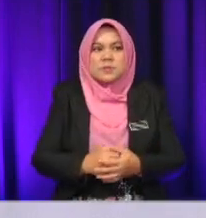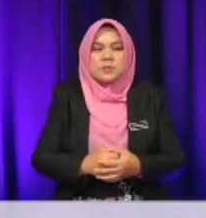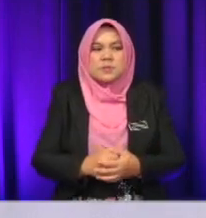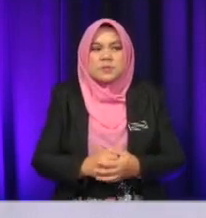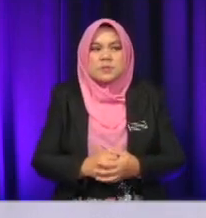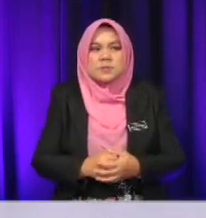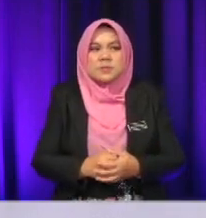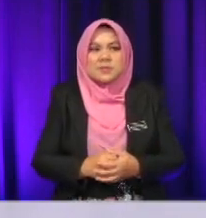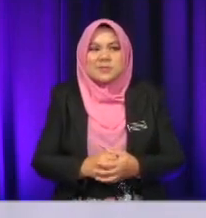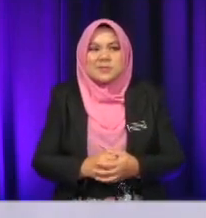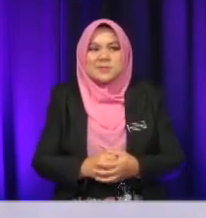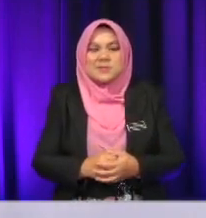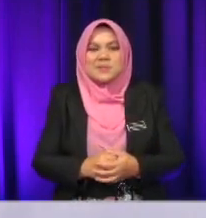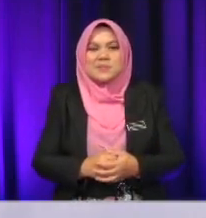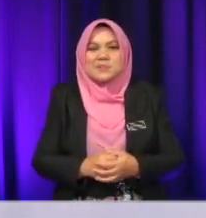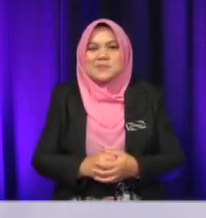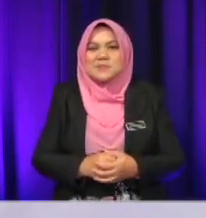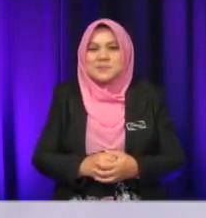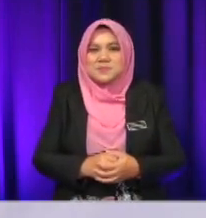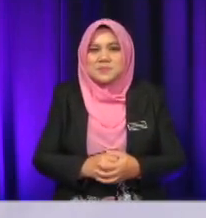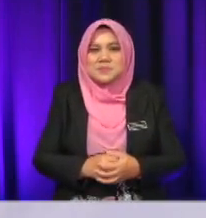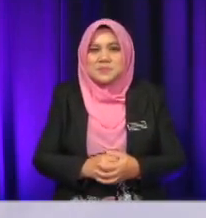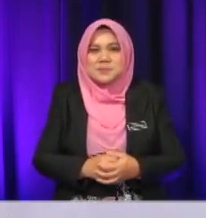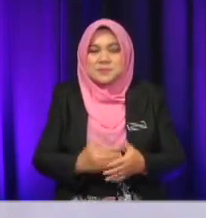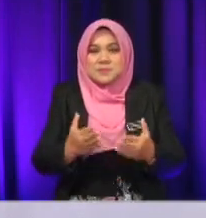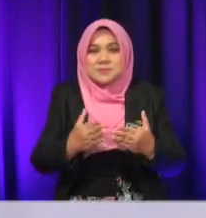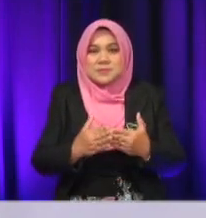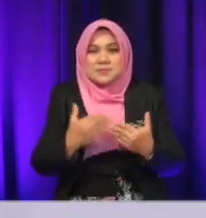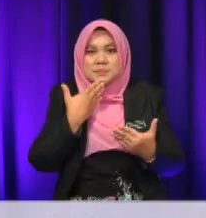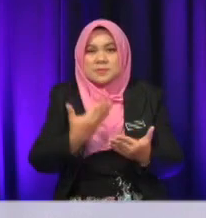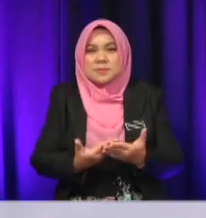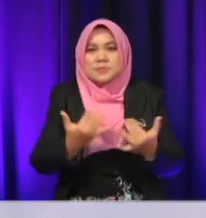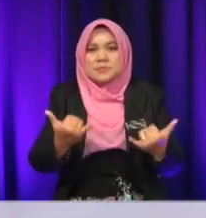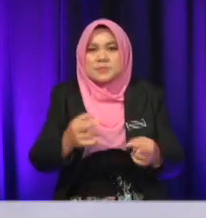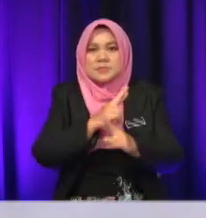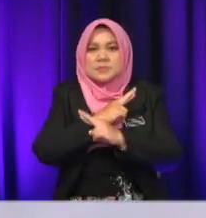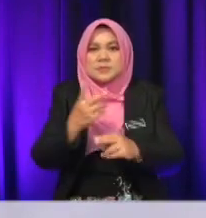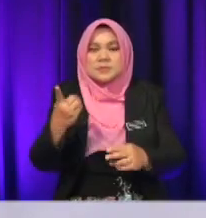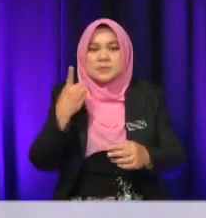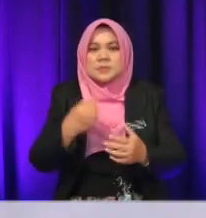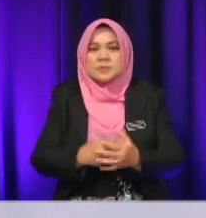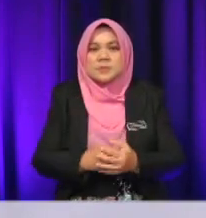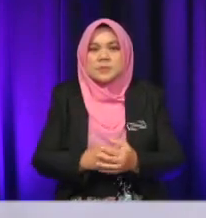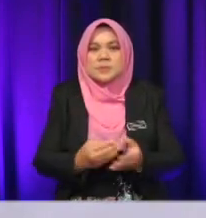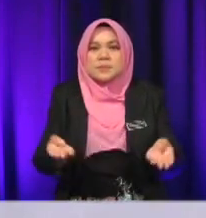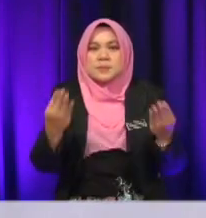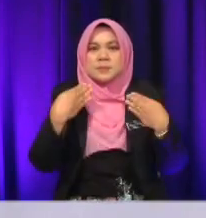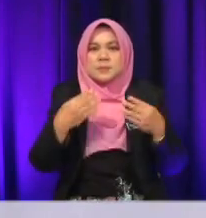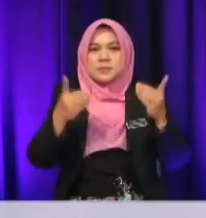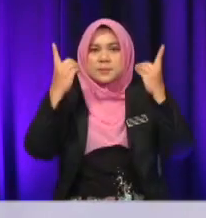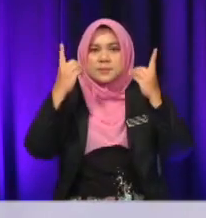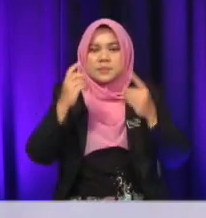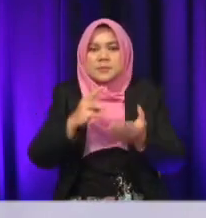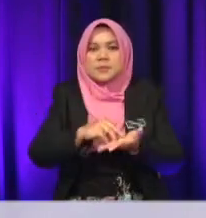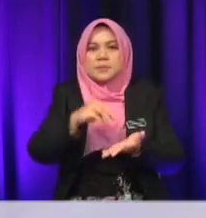cikgu, dah boleh nyanyi lagu bunga selepas ni. Okey. Baiklah cikgu, kita akan berhenti berehat seperti yang saya katakan tadi dan kita akan kembali selepas ini di slot